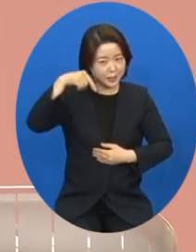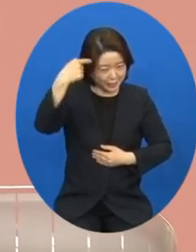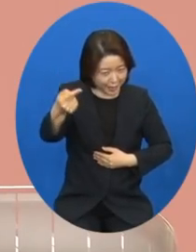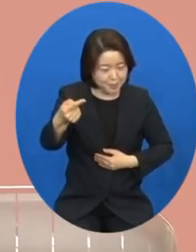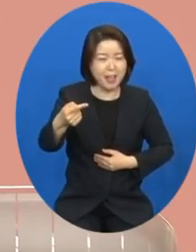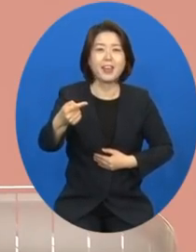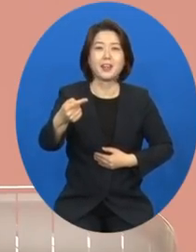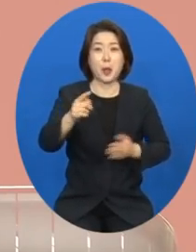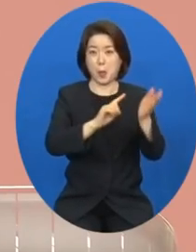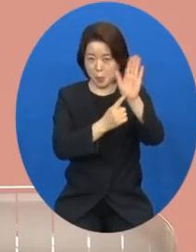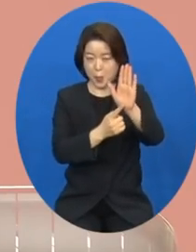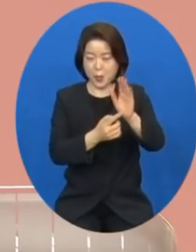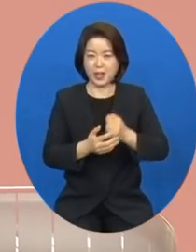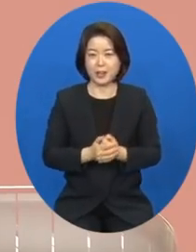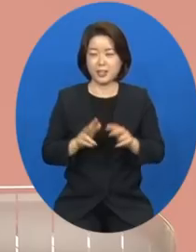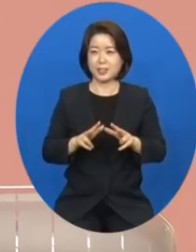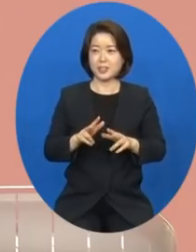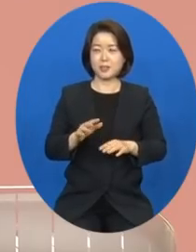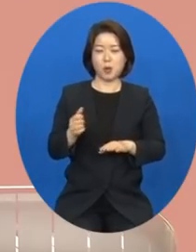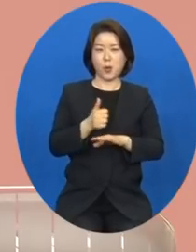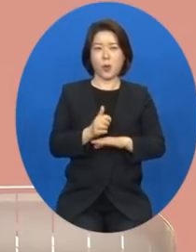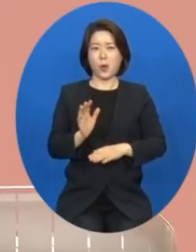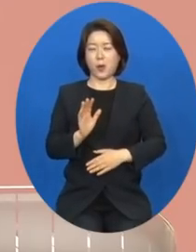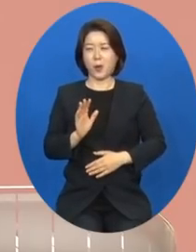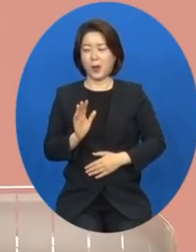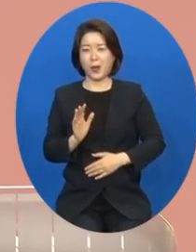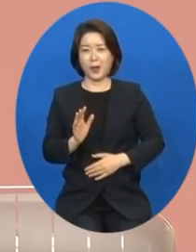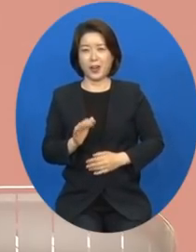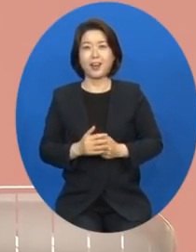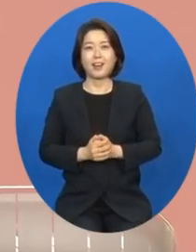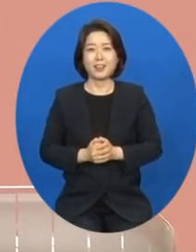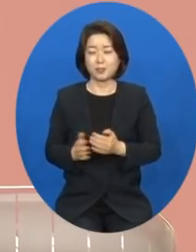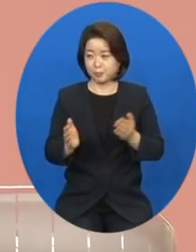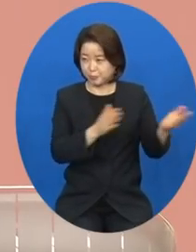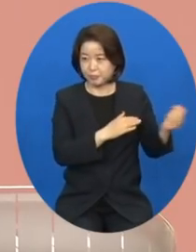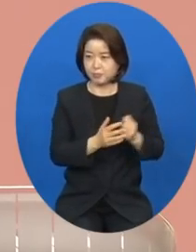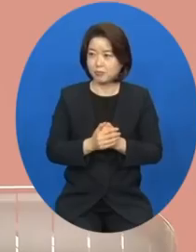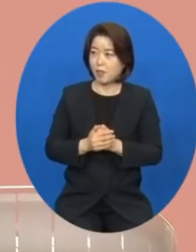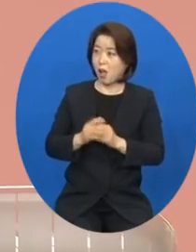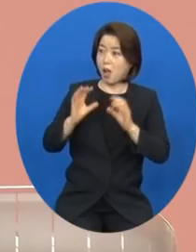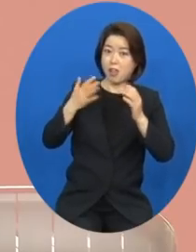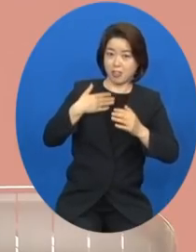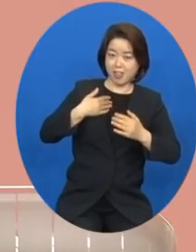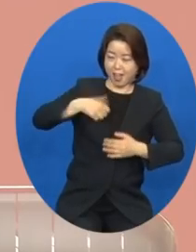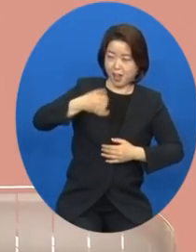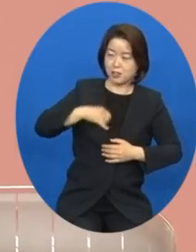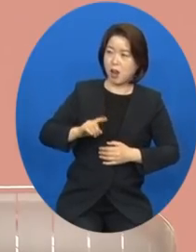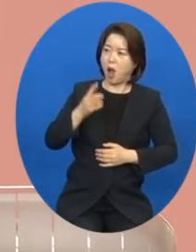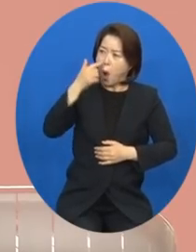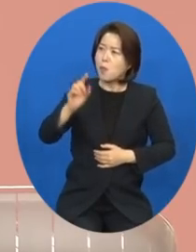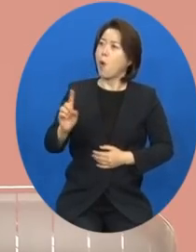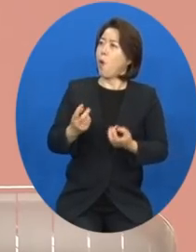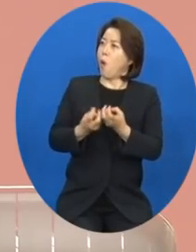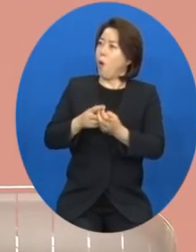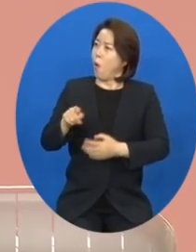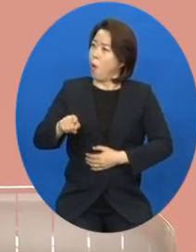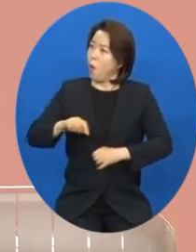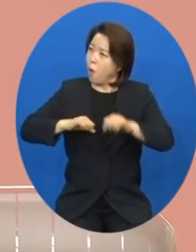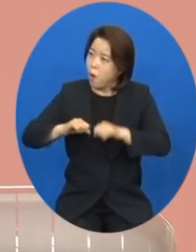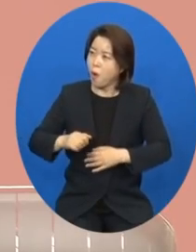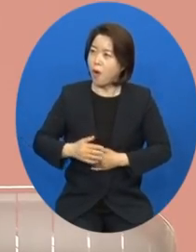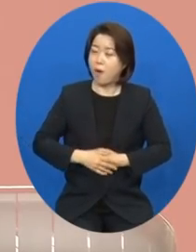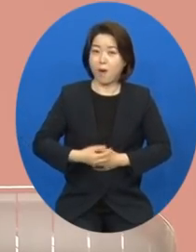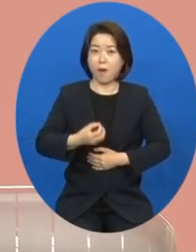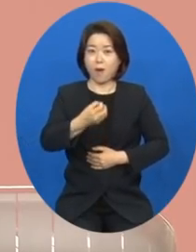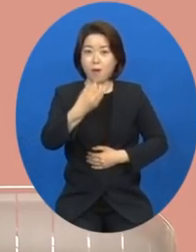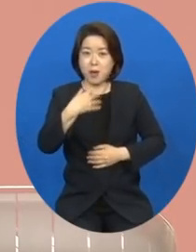말씀 드리도록 하겠습니다 지금은 아직 제가 그 아이들이 와 또 어떻게 뭐 이러면서 얘기를 하는 겁니다